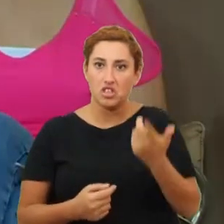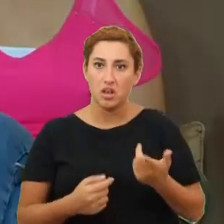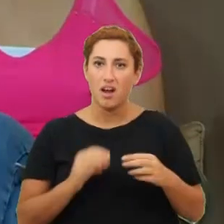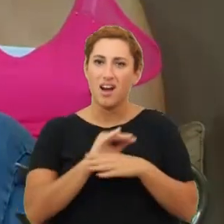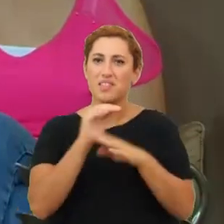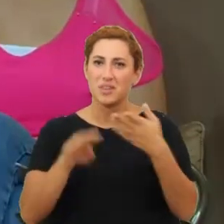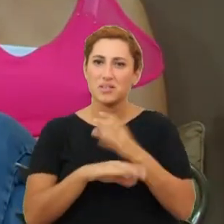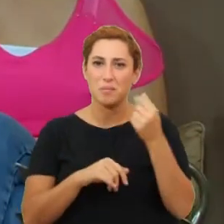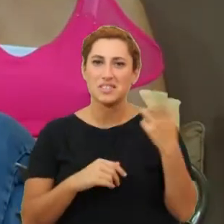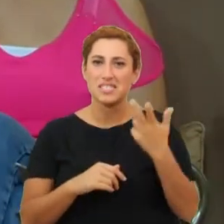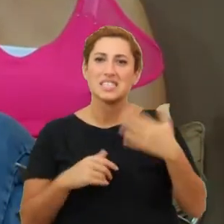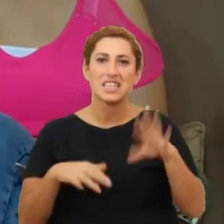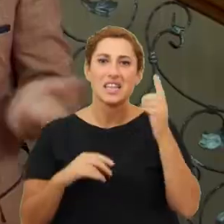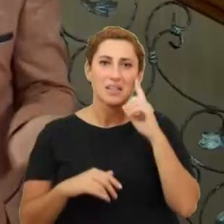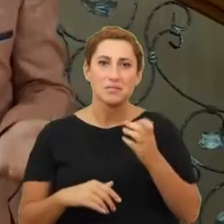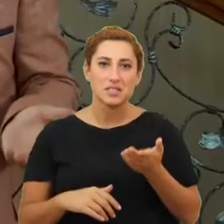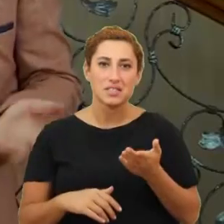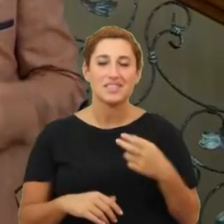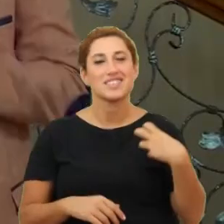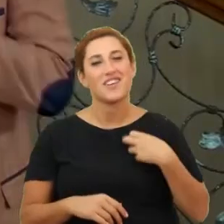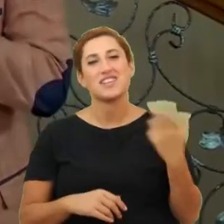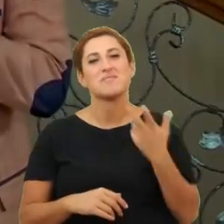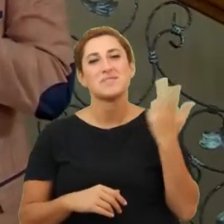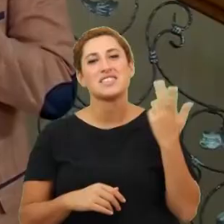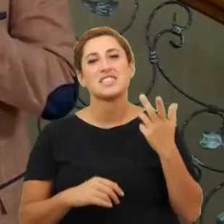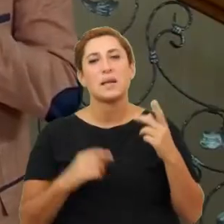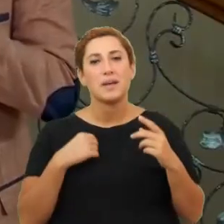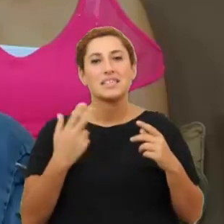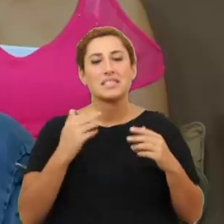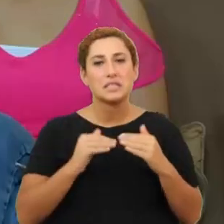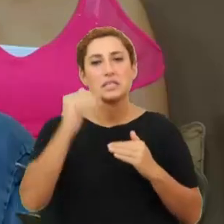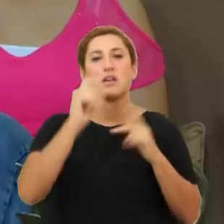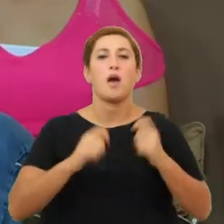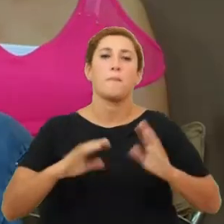Hayatım, sahiden de biraz hızlı gitmiyor musun? Sevgilim, hız limitlerini aşmıyorum ama.